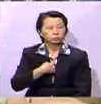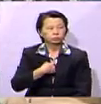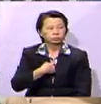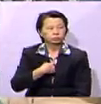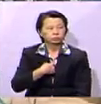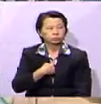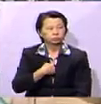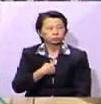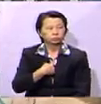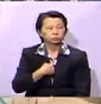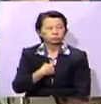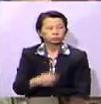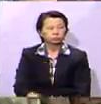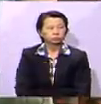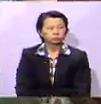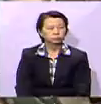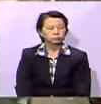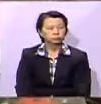sama?